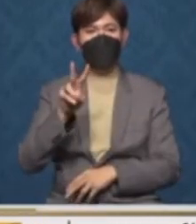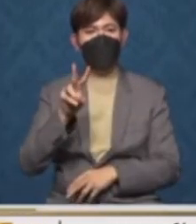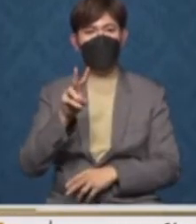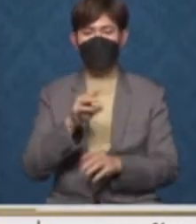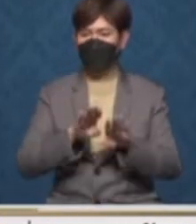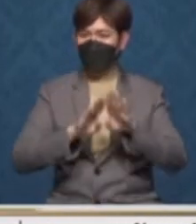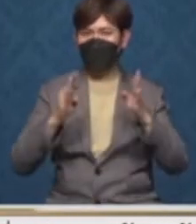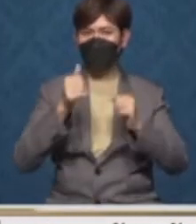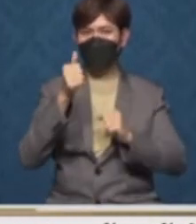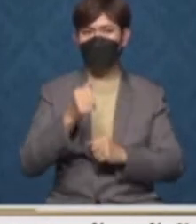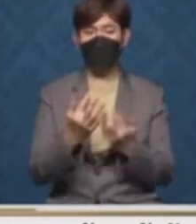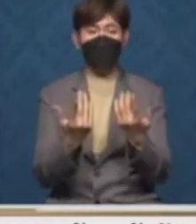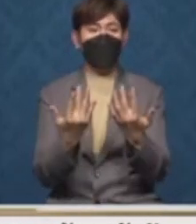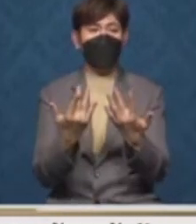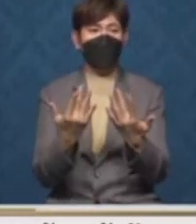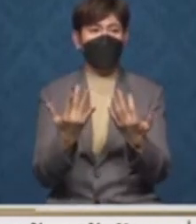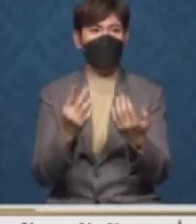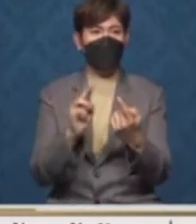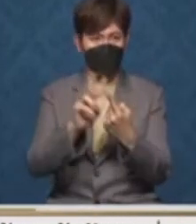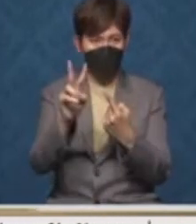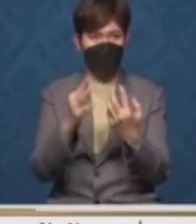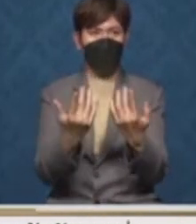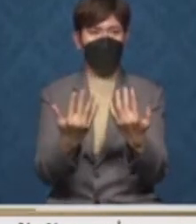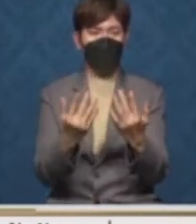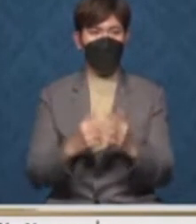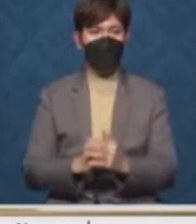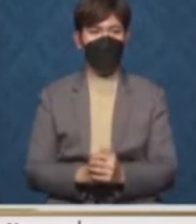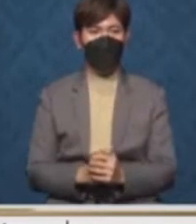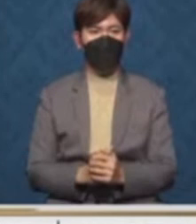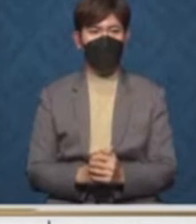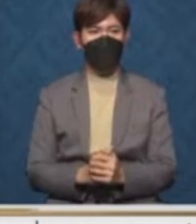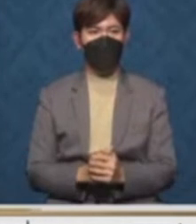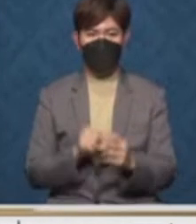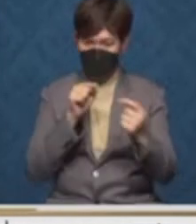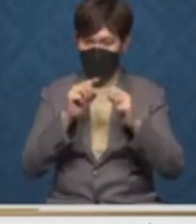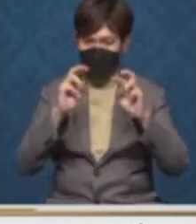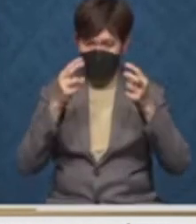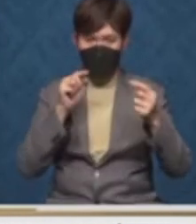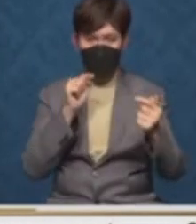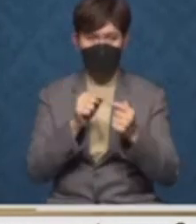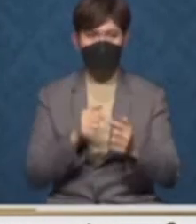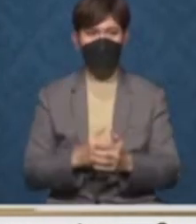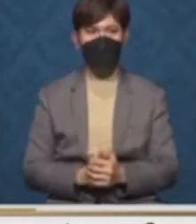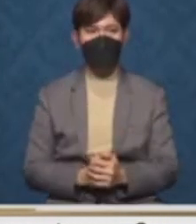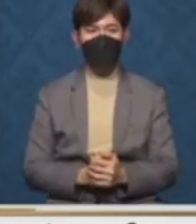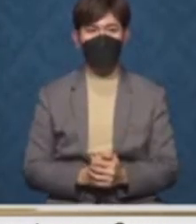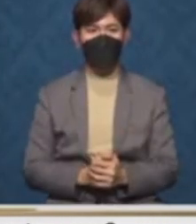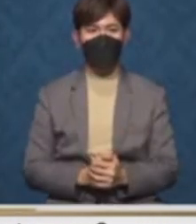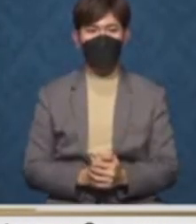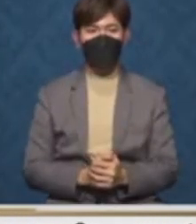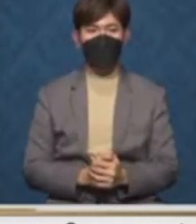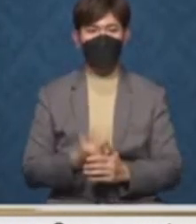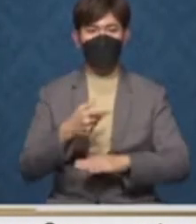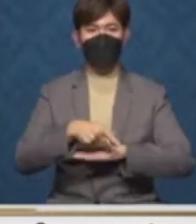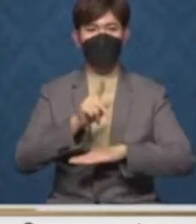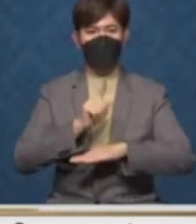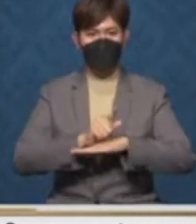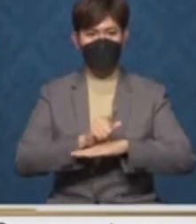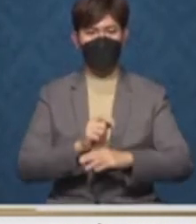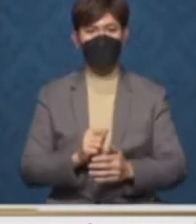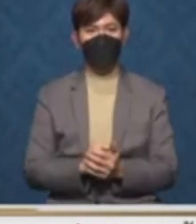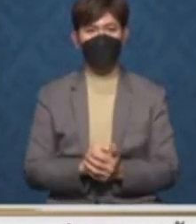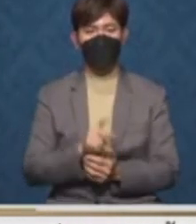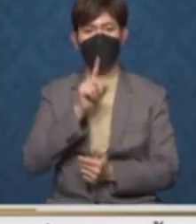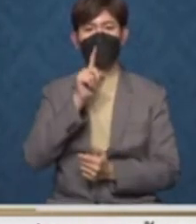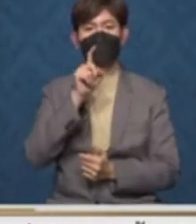ป ลุงป้อมรอเลยครับภาค2ครับขอสไลด์ถัดไปเลยครับ ครับเข้าประเด็นนะครับเข้าประเด็นครับ ครับท่านประธานครับคำถ